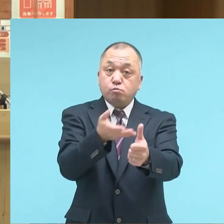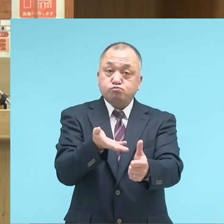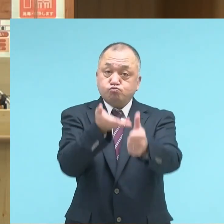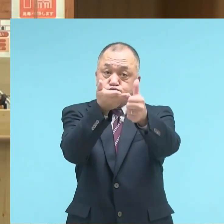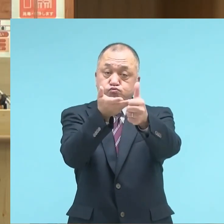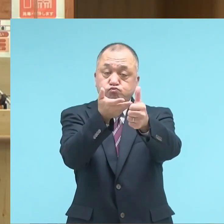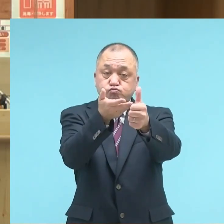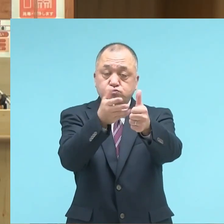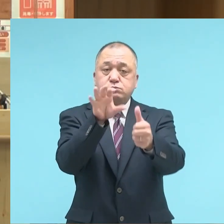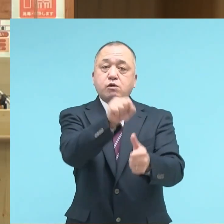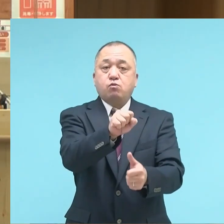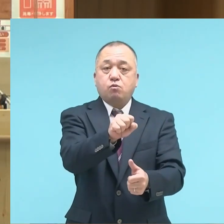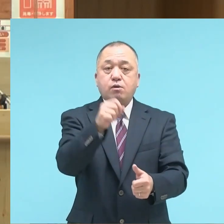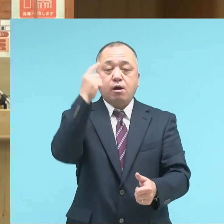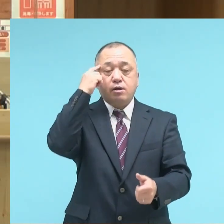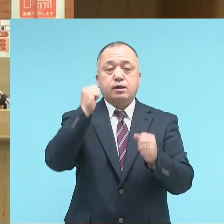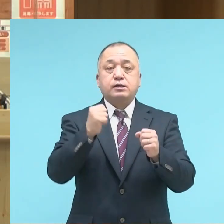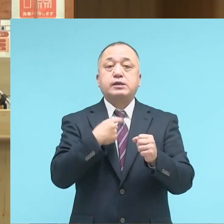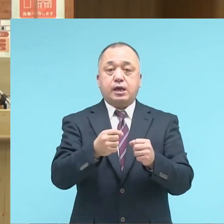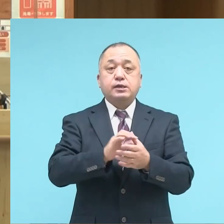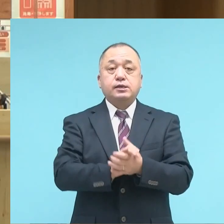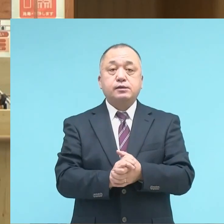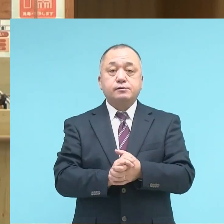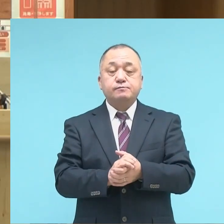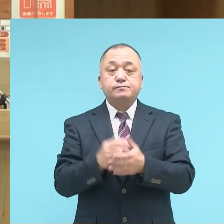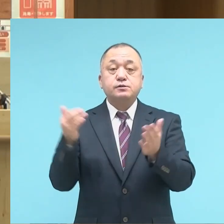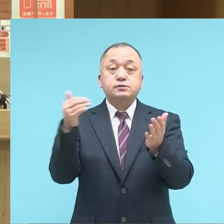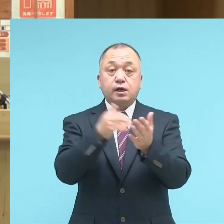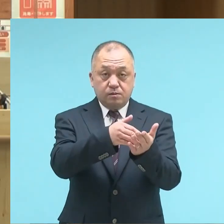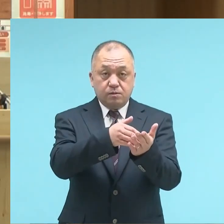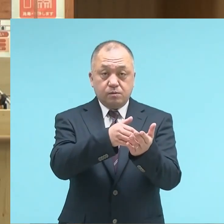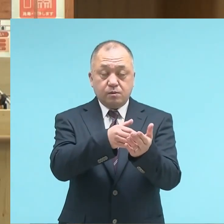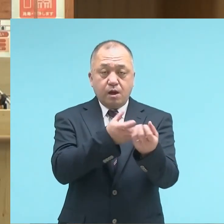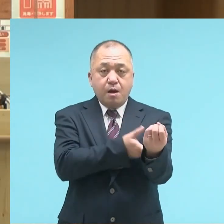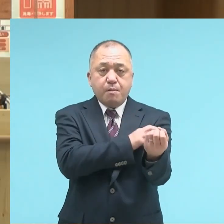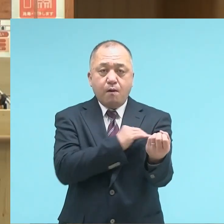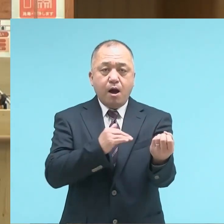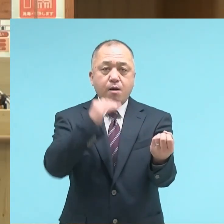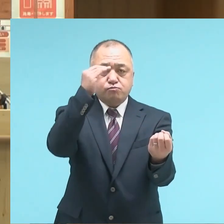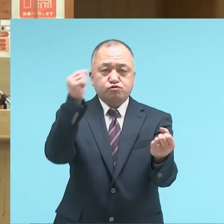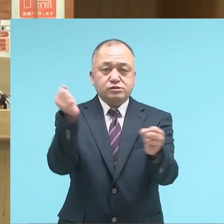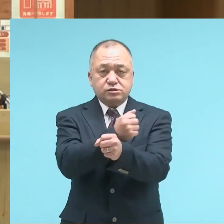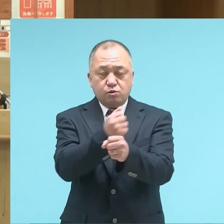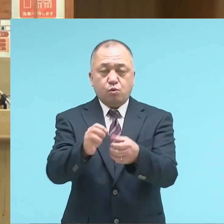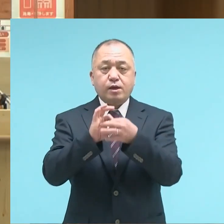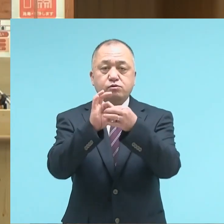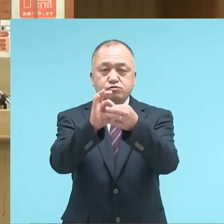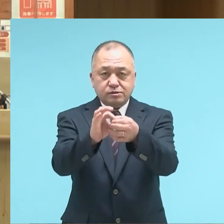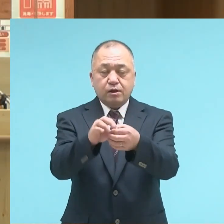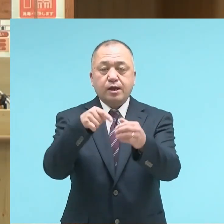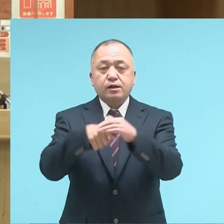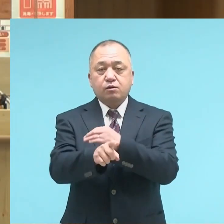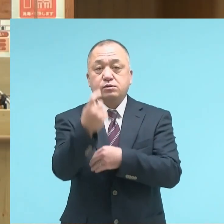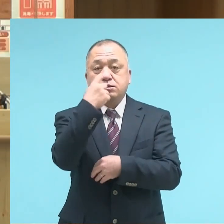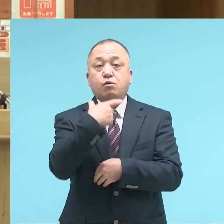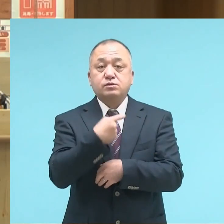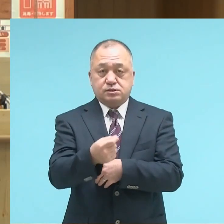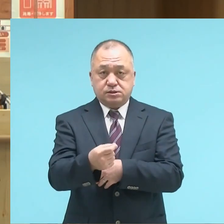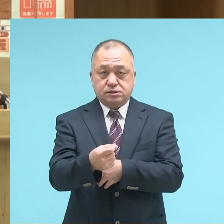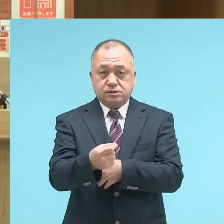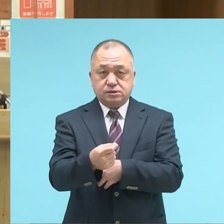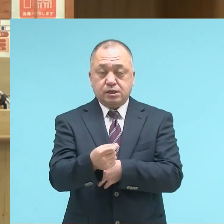ています。 ありがとうございます。最後なんですけども、パワーアップ事業の継続についてご理由を教えていただきたいです。また事業継続